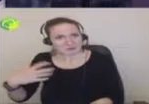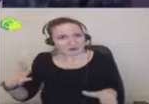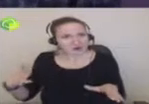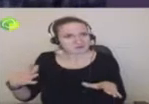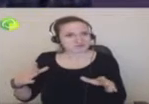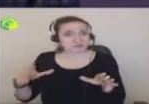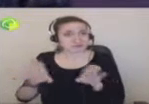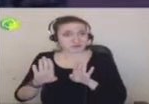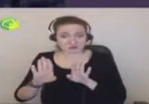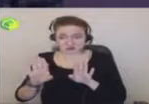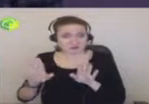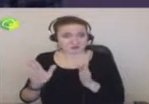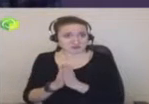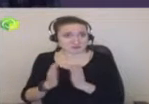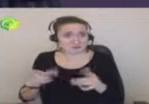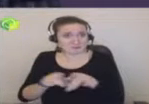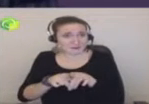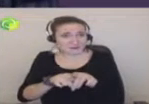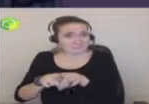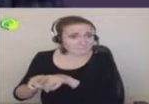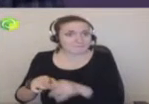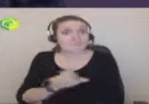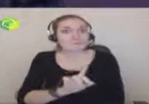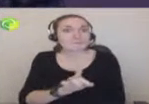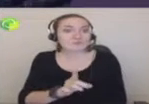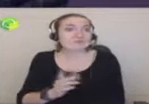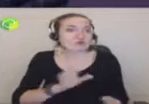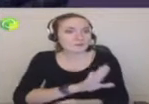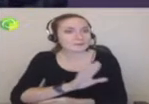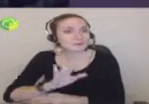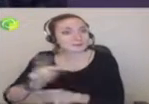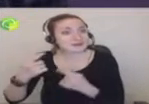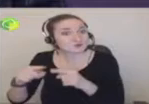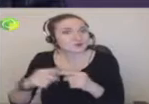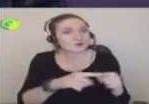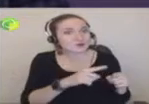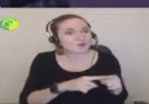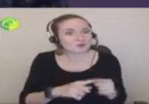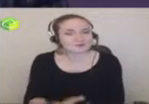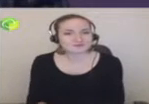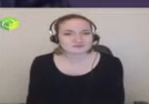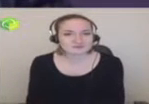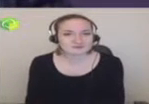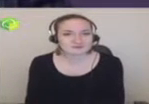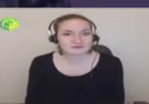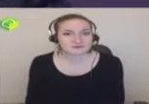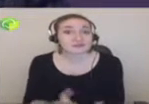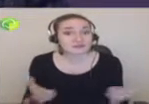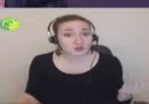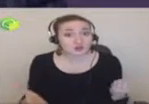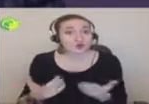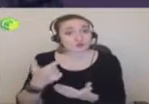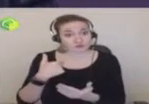des singularités qui font notre humanité. Donc moi j'agis beaucoup là où je suis maintenant pour